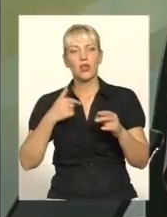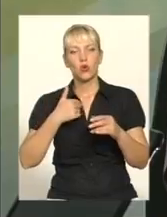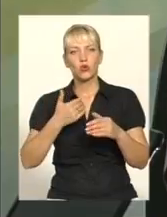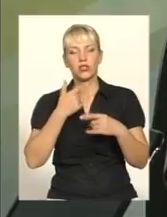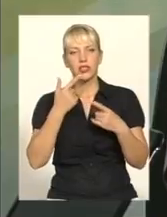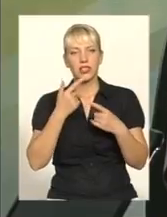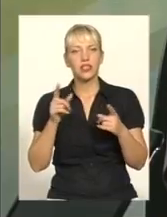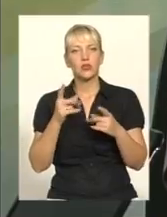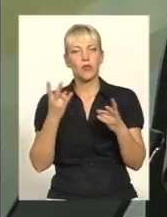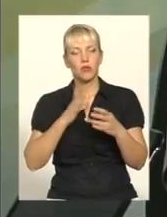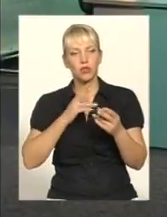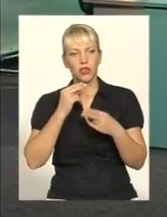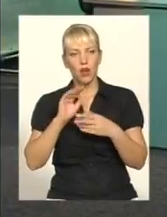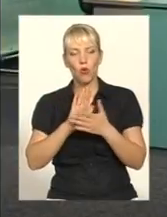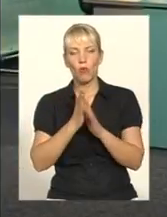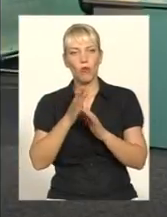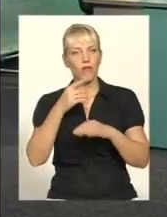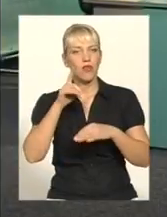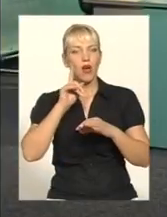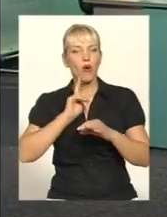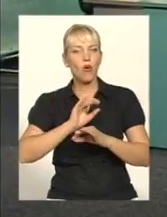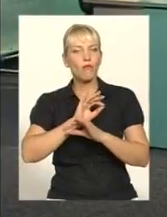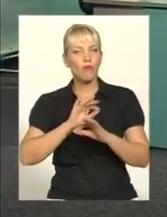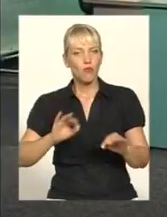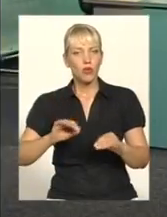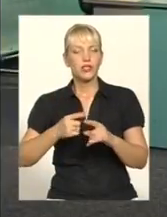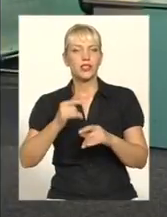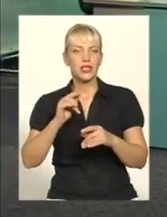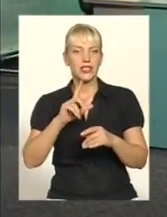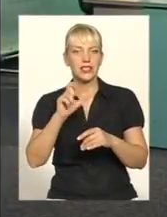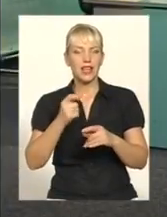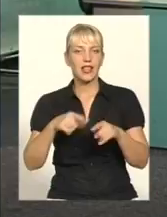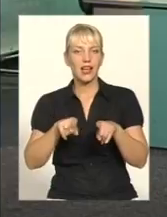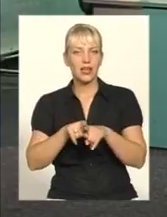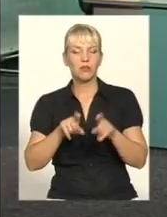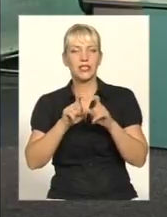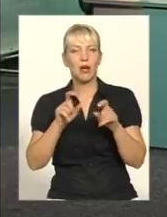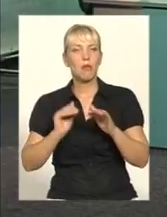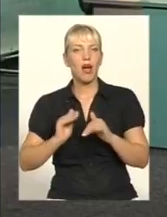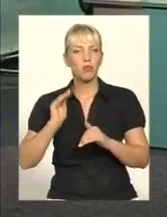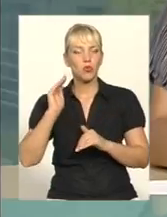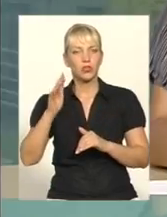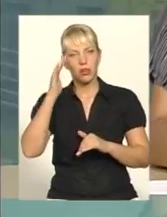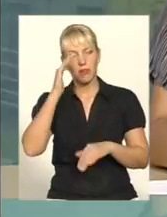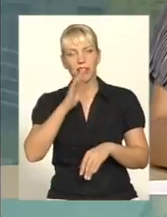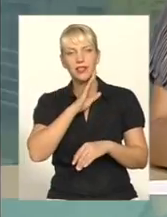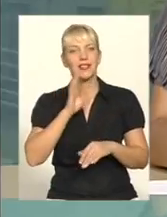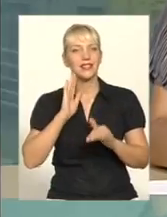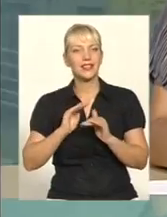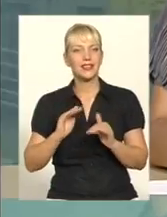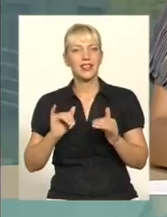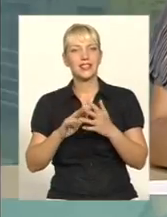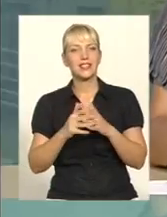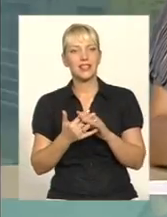Умови створені надзвичайно комфортні. Саме за такими закладами майбутнє. І батьки дітей із